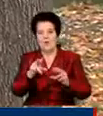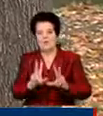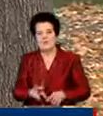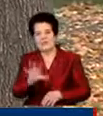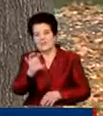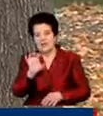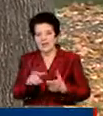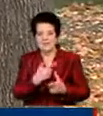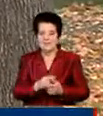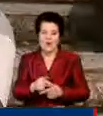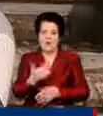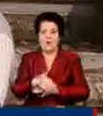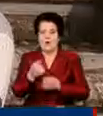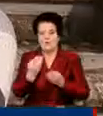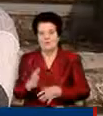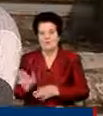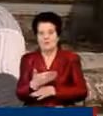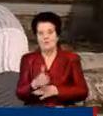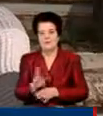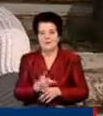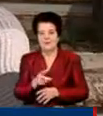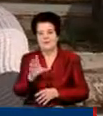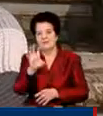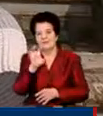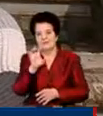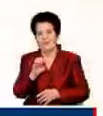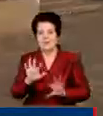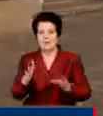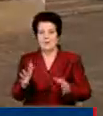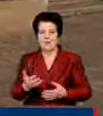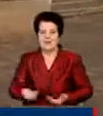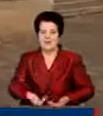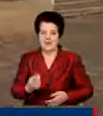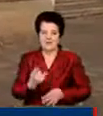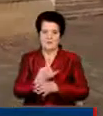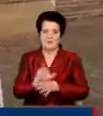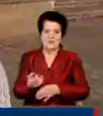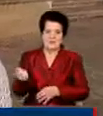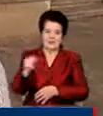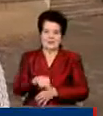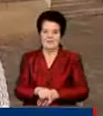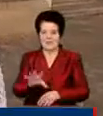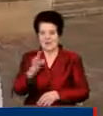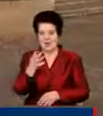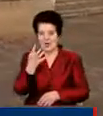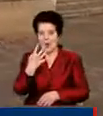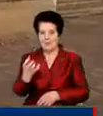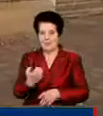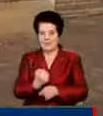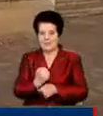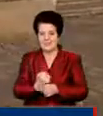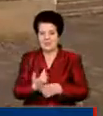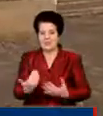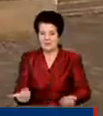ai imaginii sau doar trecători care vor să imortalizeze un moment din viață. Este prima dată când am venit aici să facem poze, de asta și-am venit,